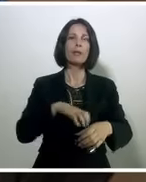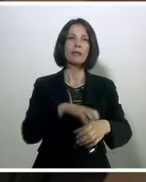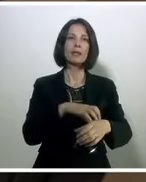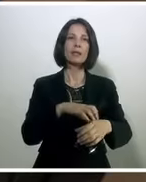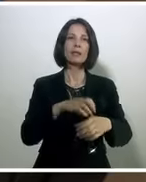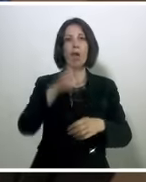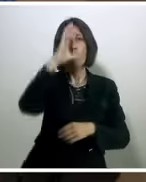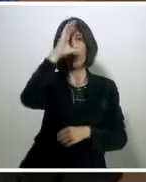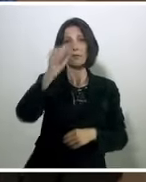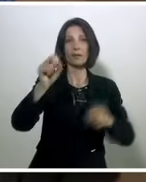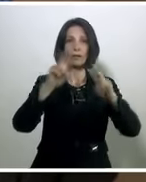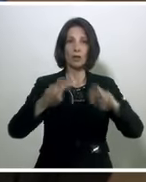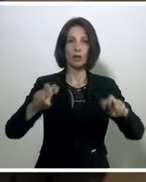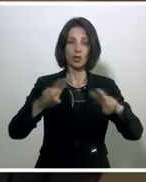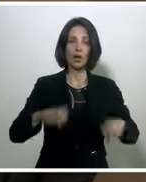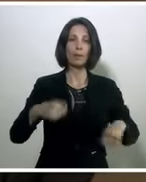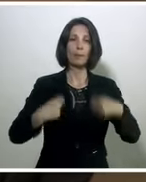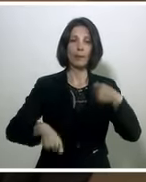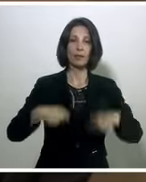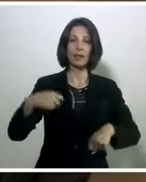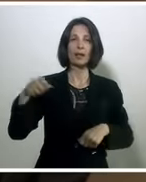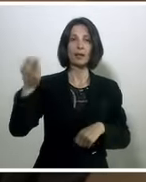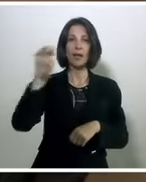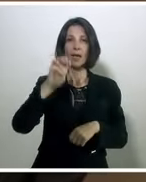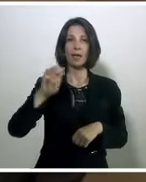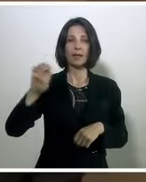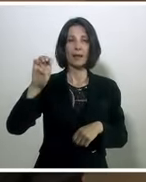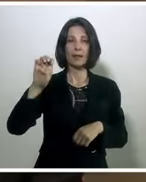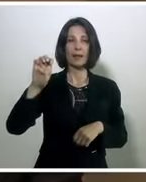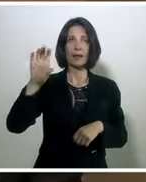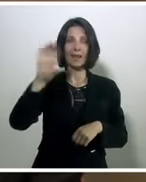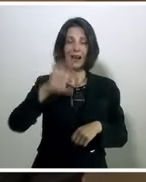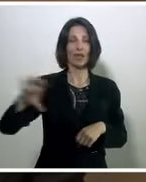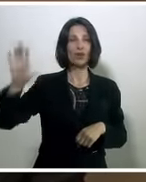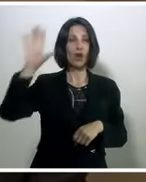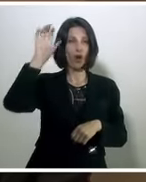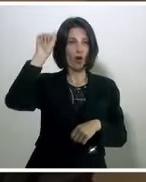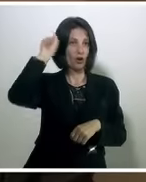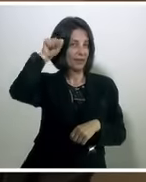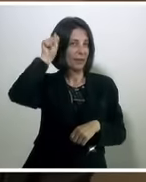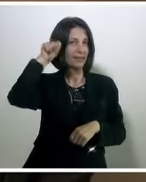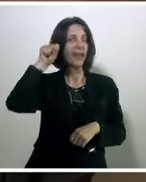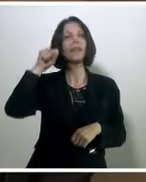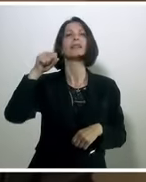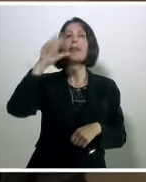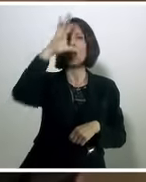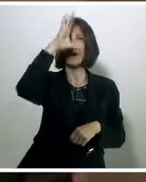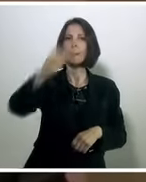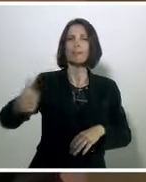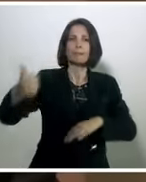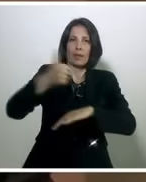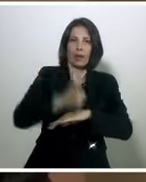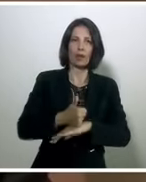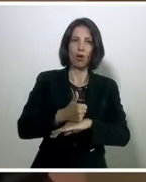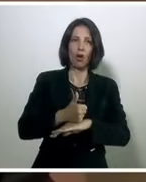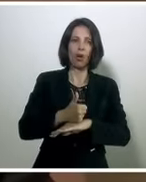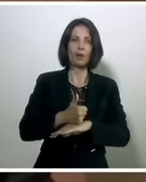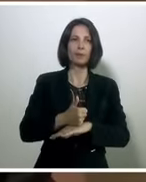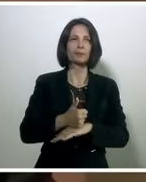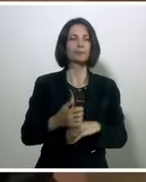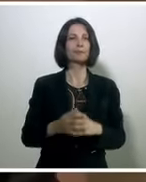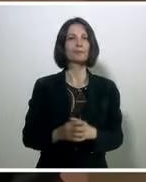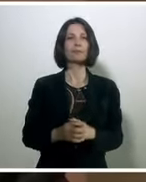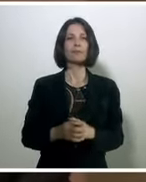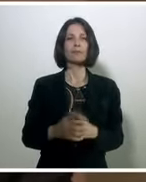ricerca signor presidente della regione magnifico rettore il titolo della mia prolusione è l'eredità morale e politica di